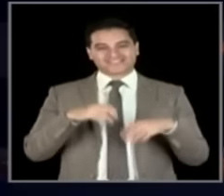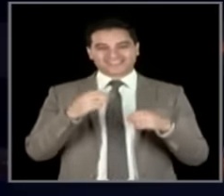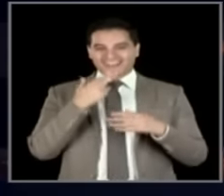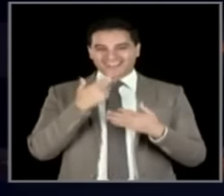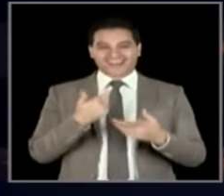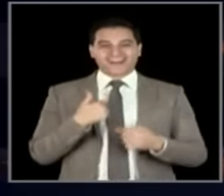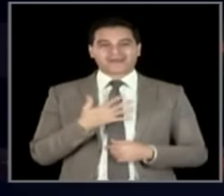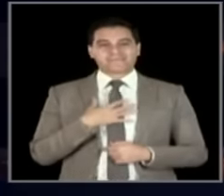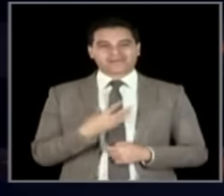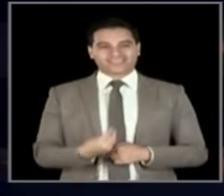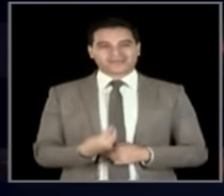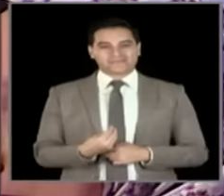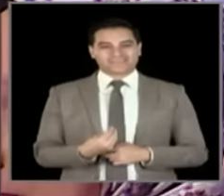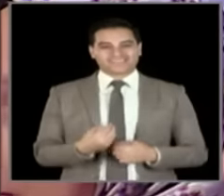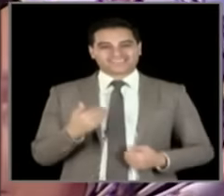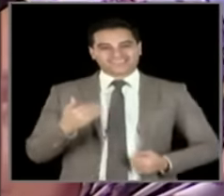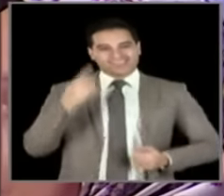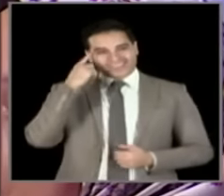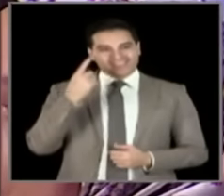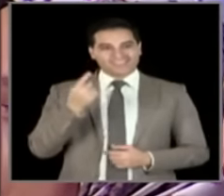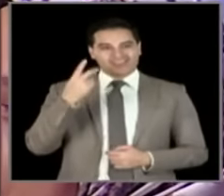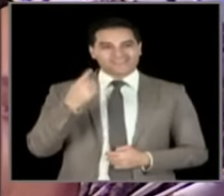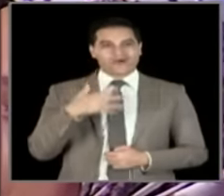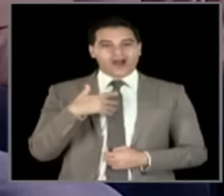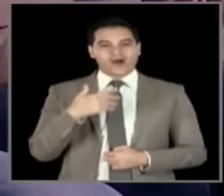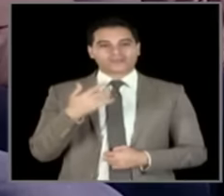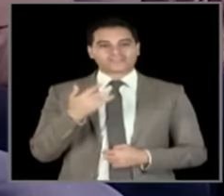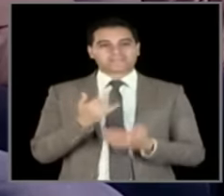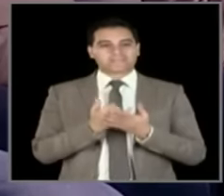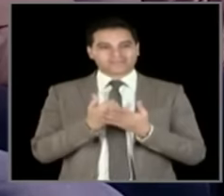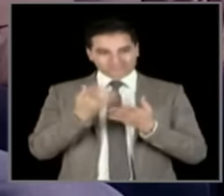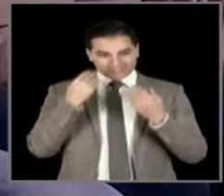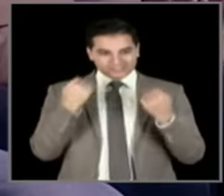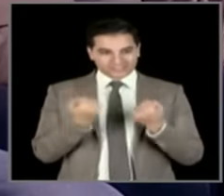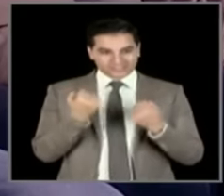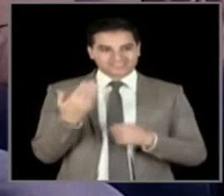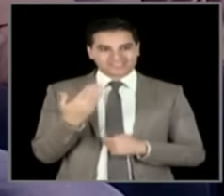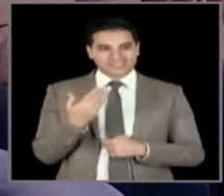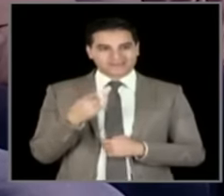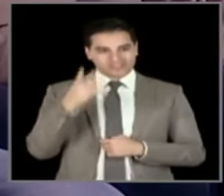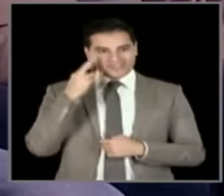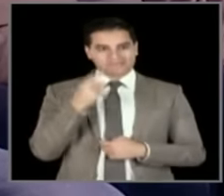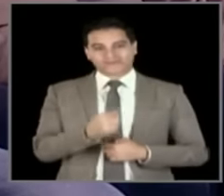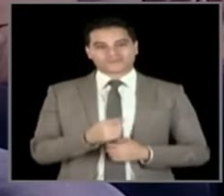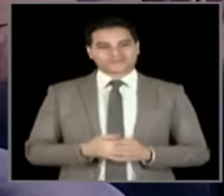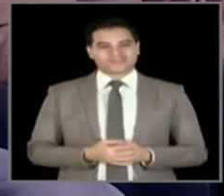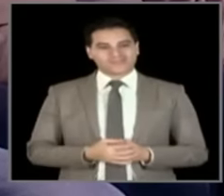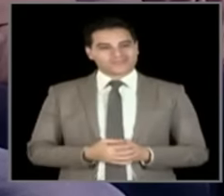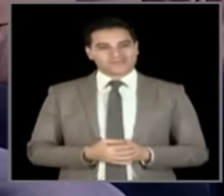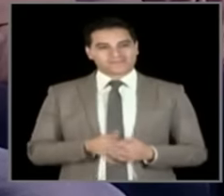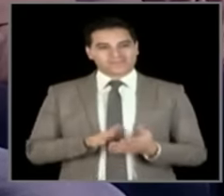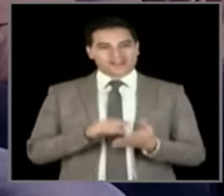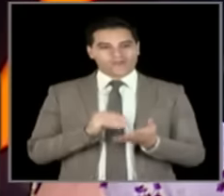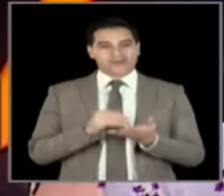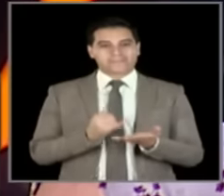انا بطمن هيطلع مثقف. لا هو بيبقى عايز يبقى شاطر في المدرسة اي علشان حضرتك تبقى مبسوط منه بجد. من اول